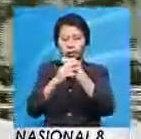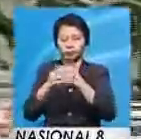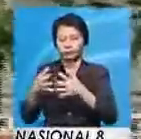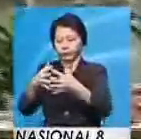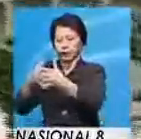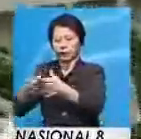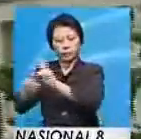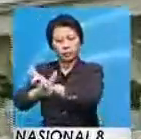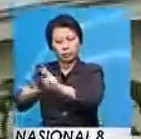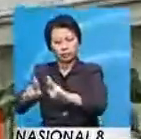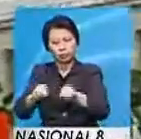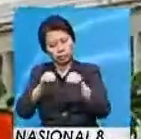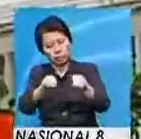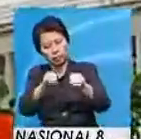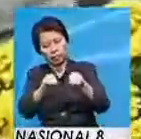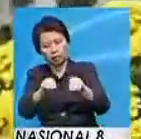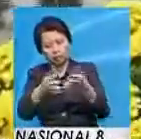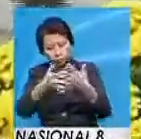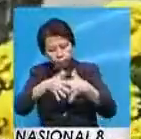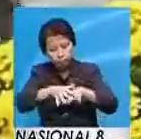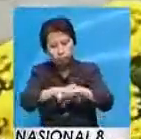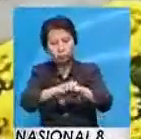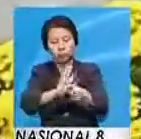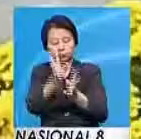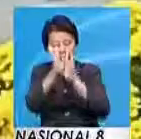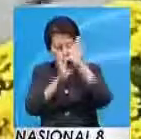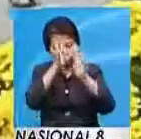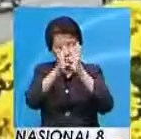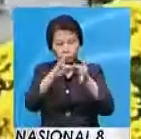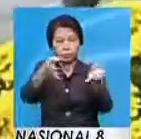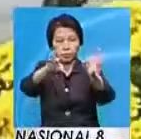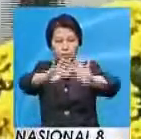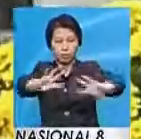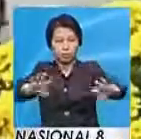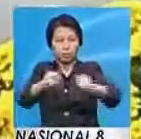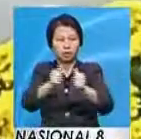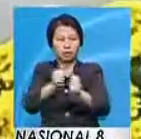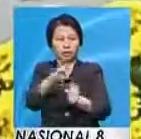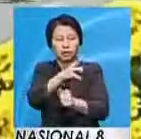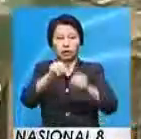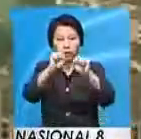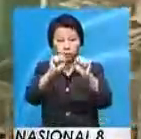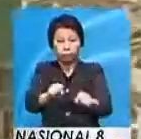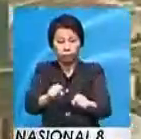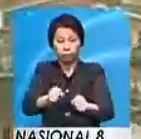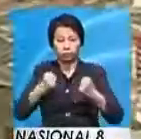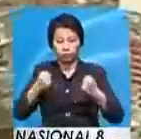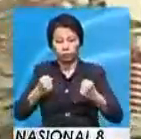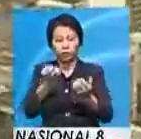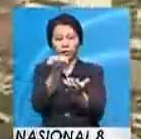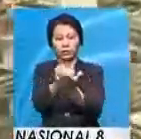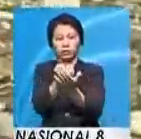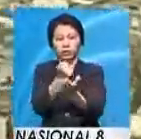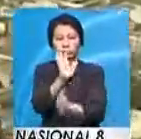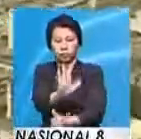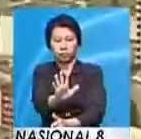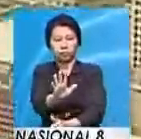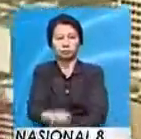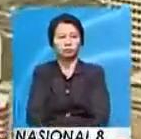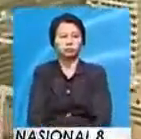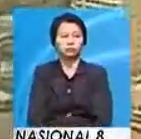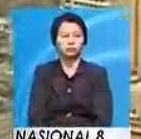Syarikat bersedia memberi bimbingan memupuk budaya inovasi ASEAN yang sekaligus dapat memantapkan ekonominya.